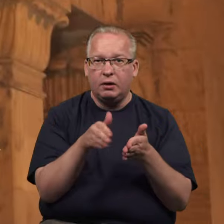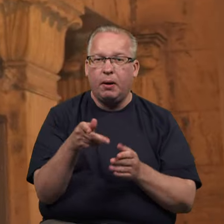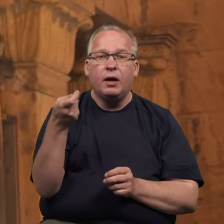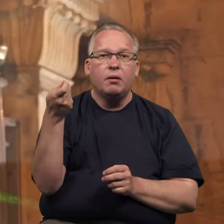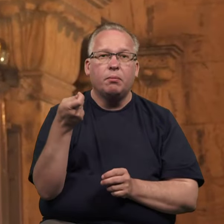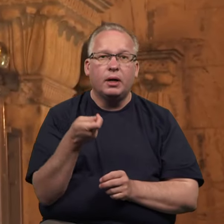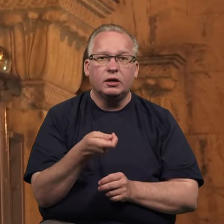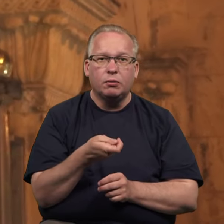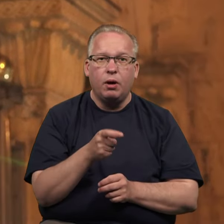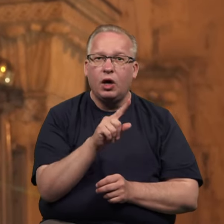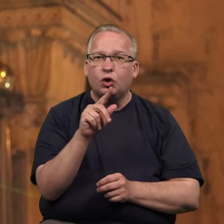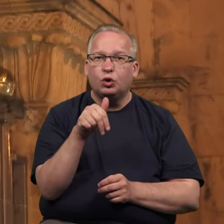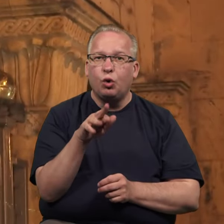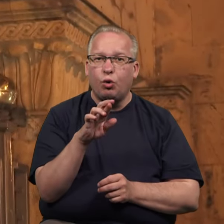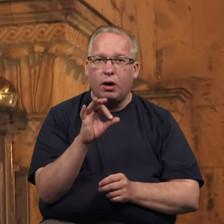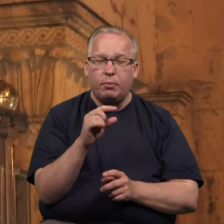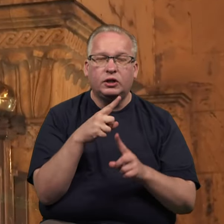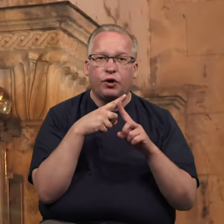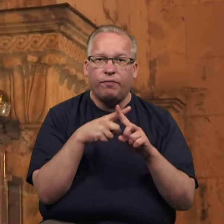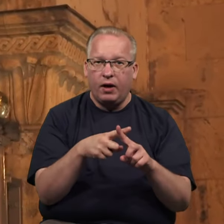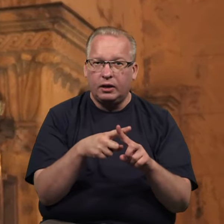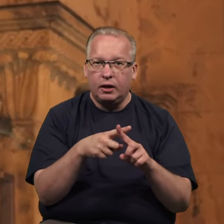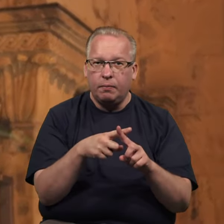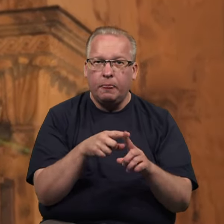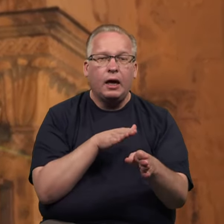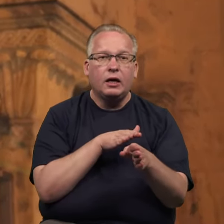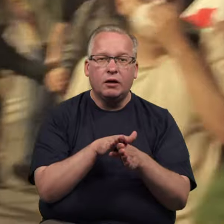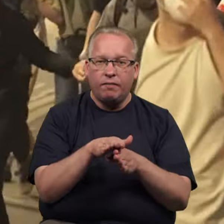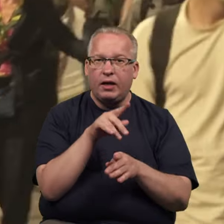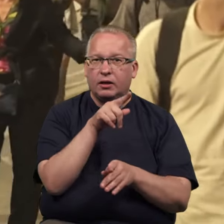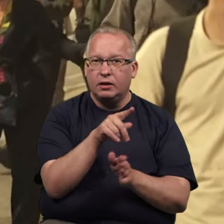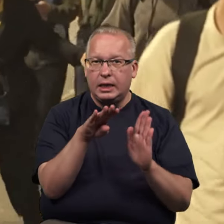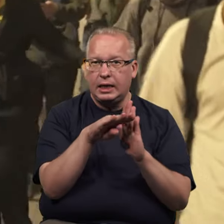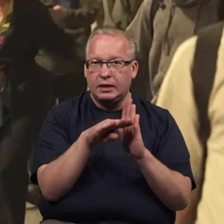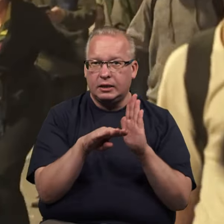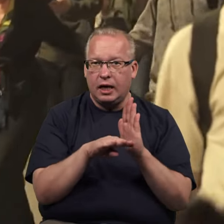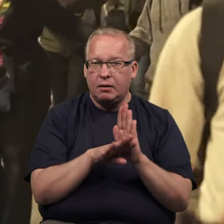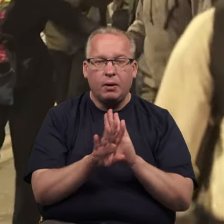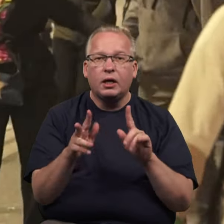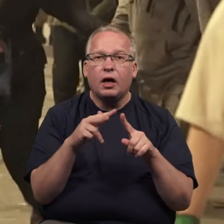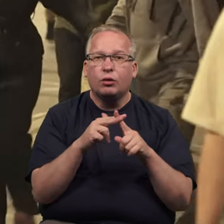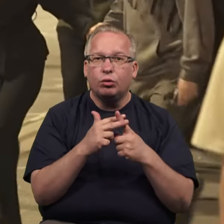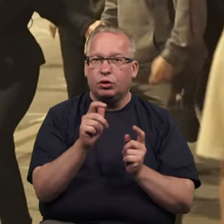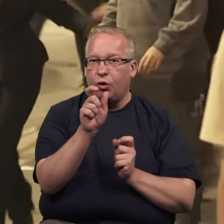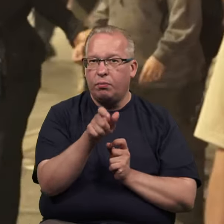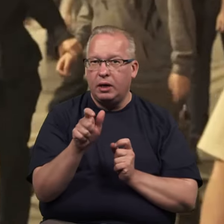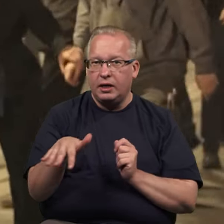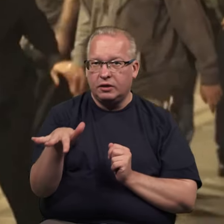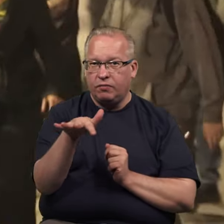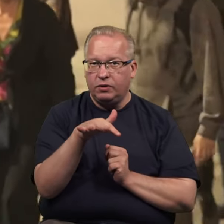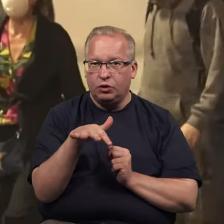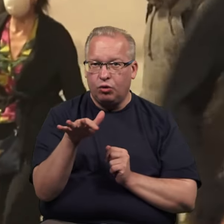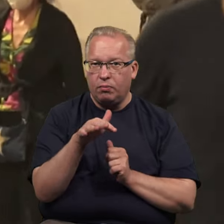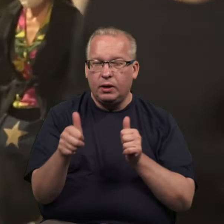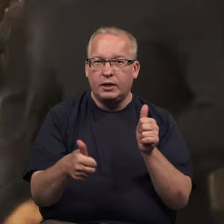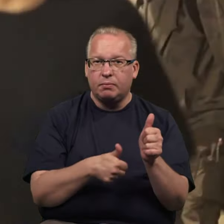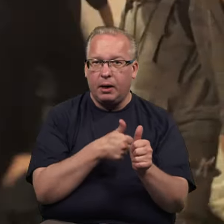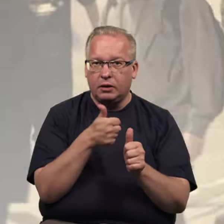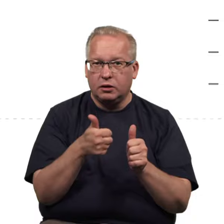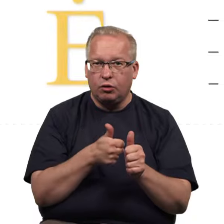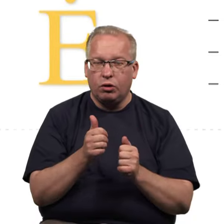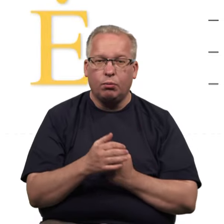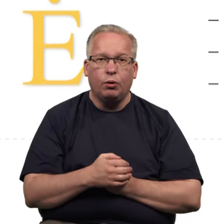prezidentės Salomės Zurabišvili veto, imsis įgyvendinti šį įstatymą ir nenutrauks pilietinės visuomenės persekiojimo.